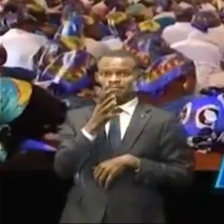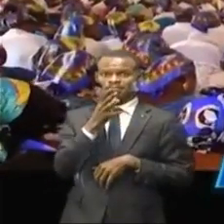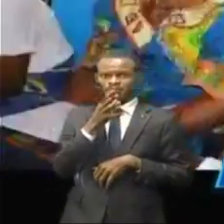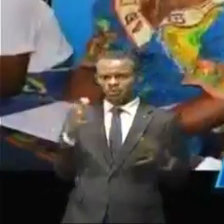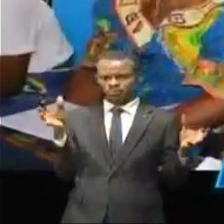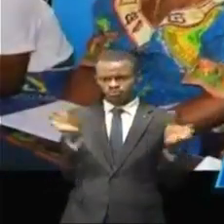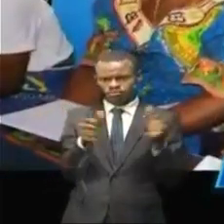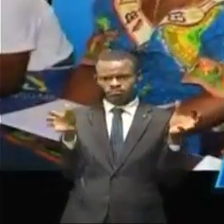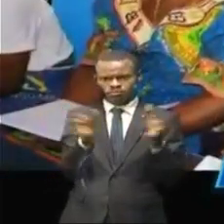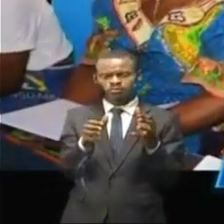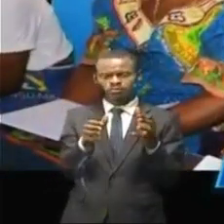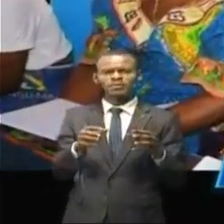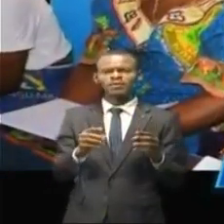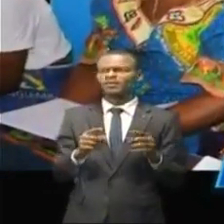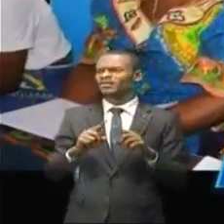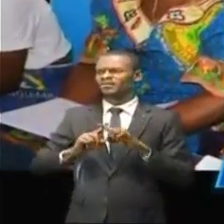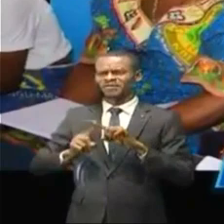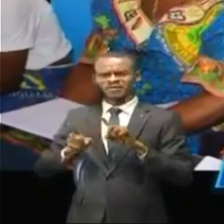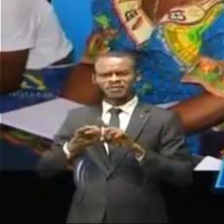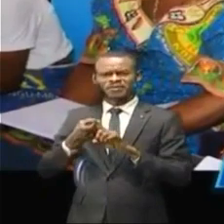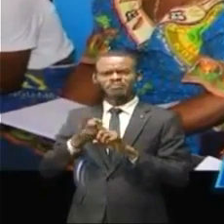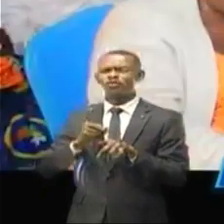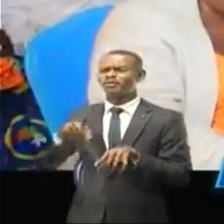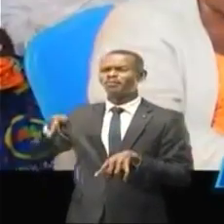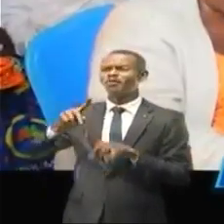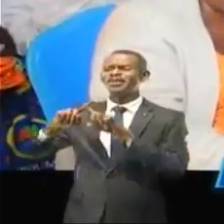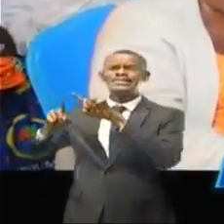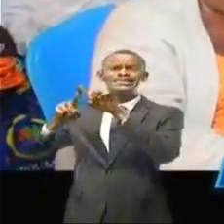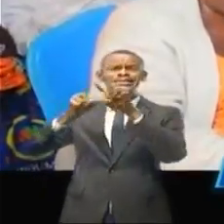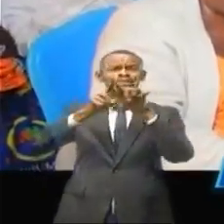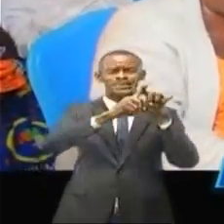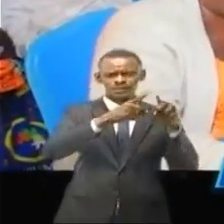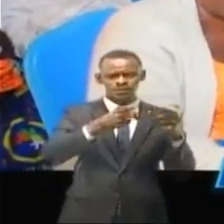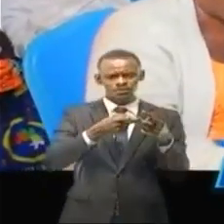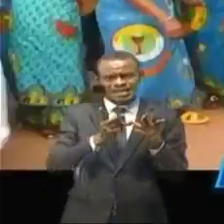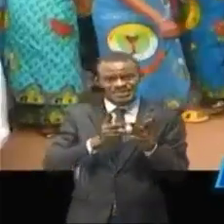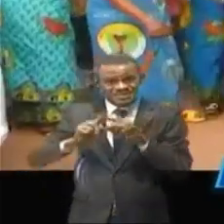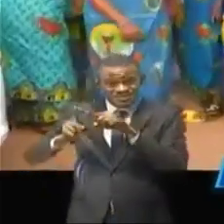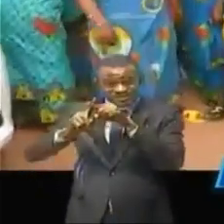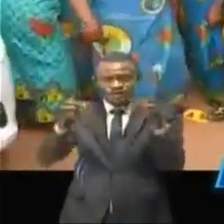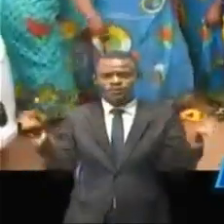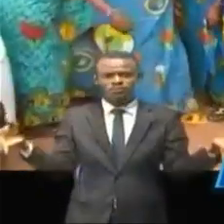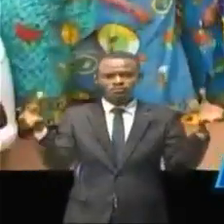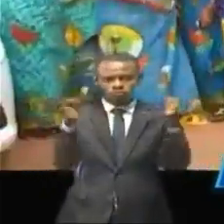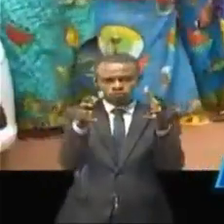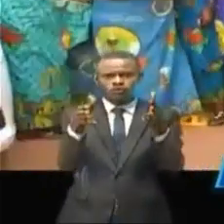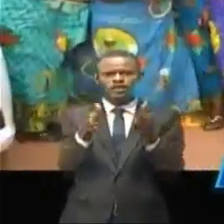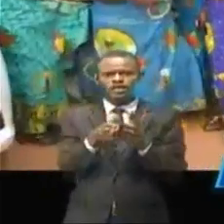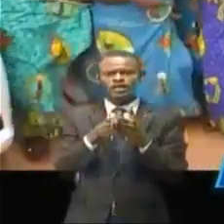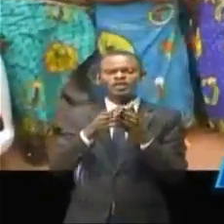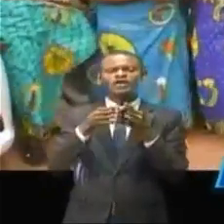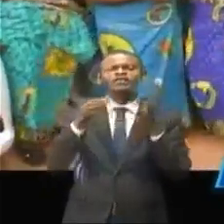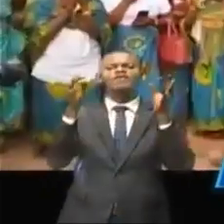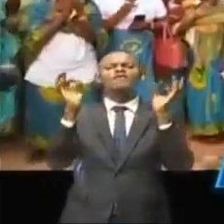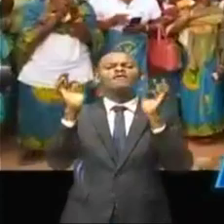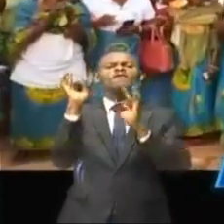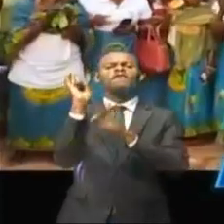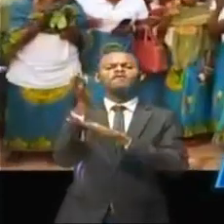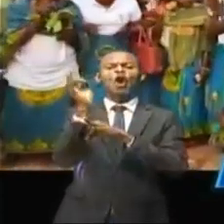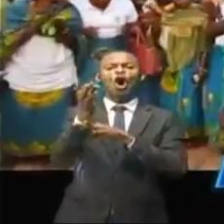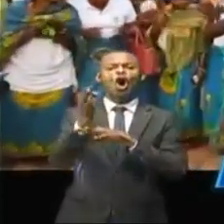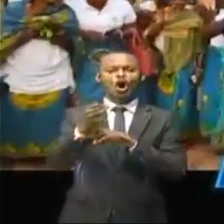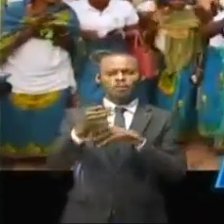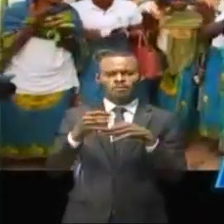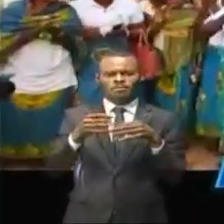catholiques venues de tous les coins de l'espace Grand Katanga, afin de prendre part au forum qui leur est dédié par le diocèse de Kolwezi.